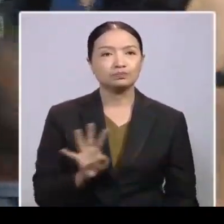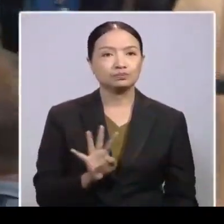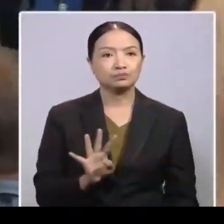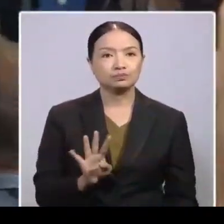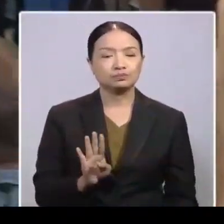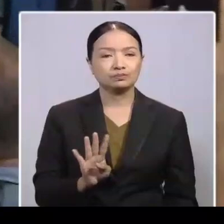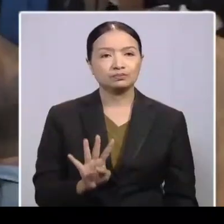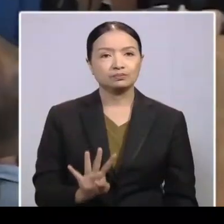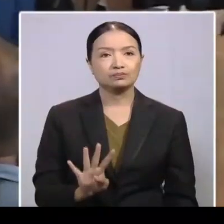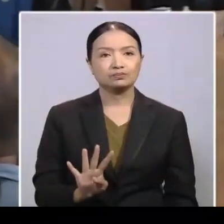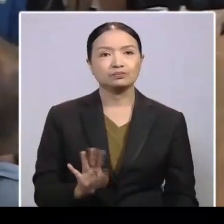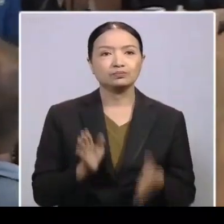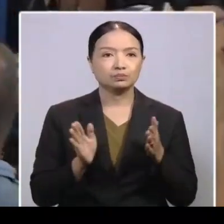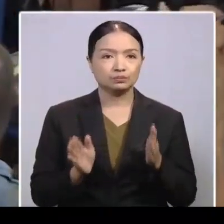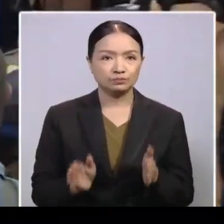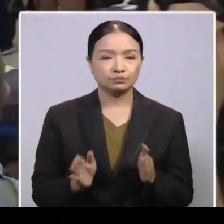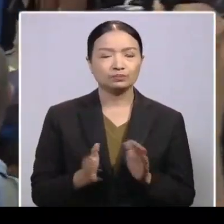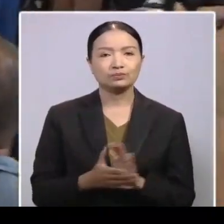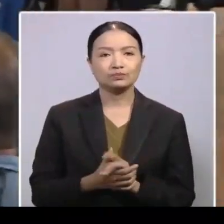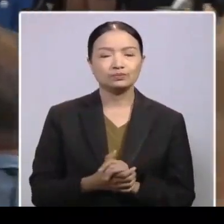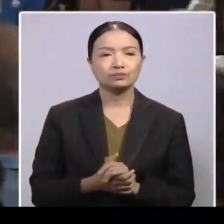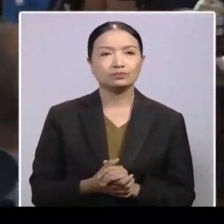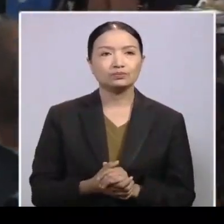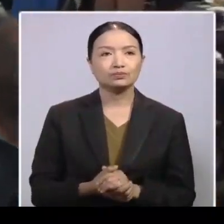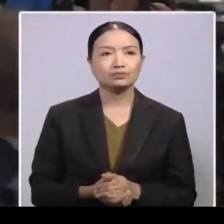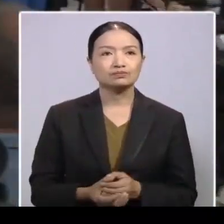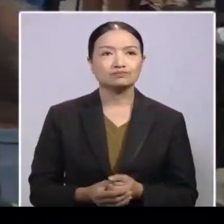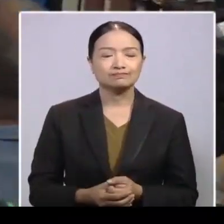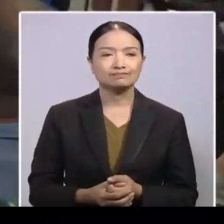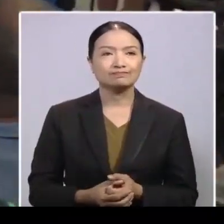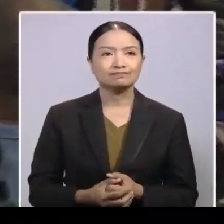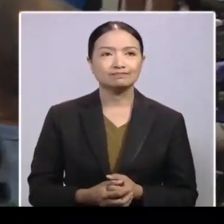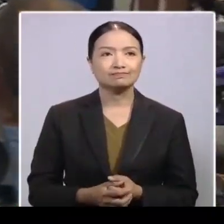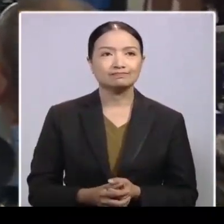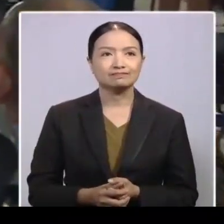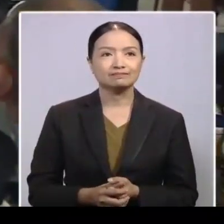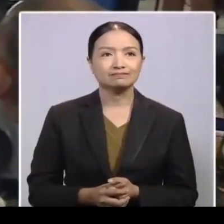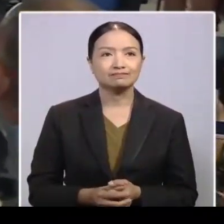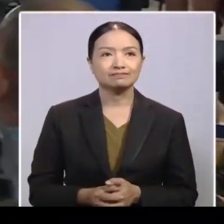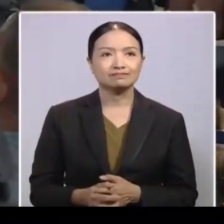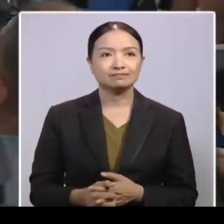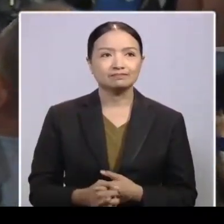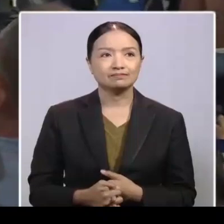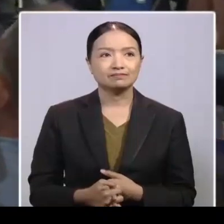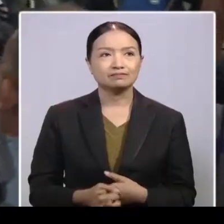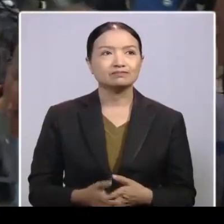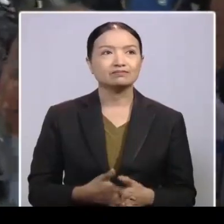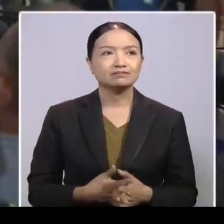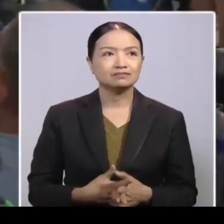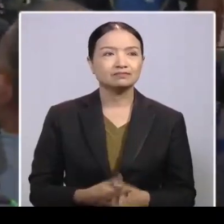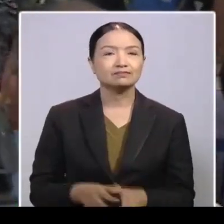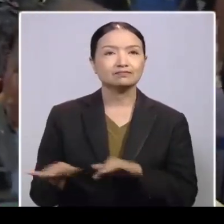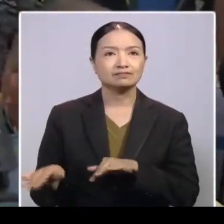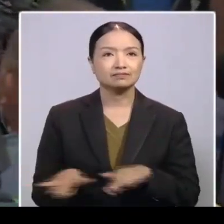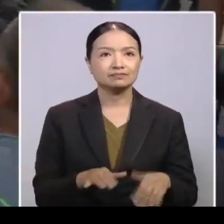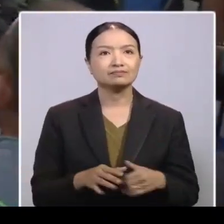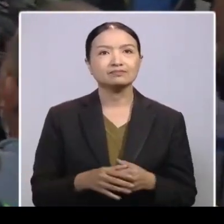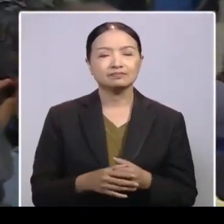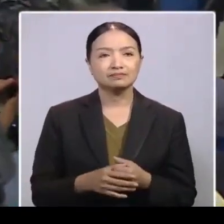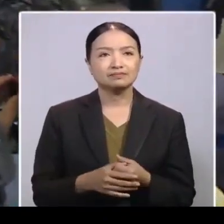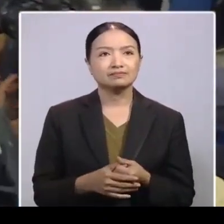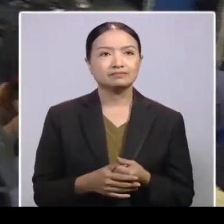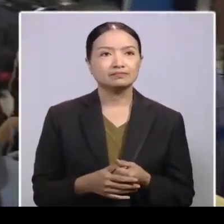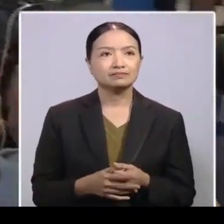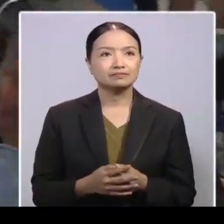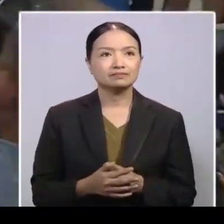งหมด4คนนะครับวันนี้เนี่ยนะฮะก็เตรียมที่จะมาแถลงนะครับโด